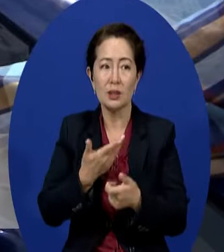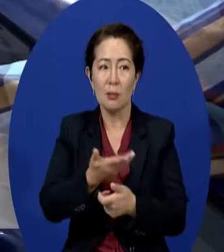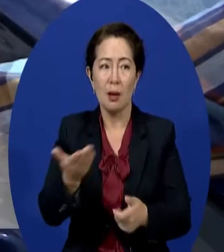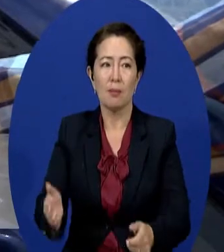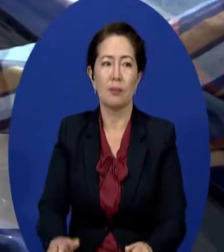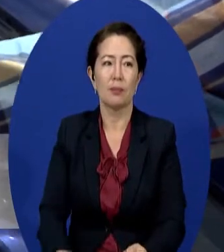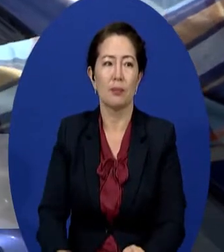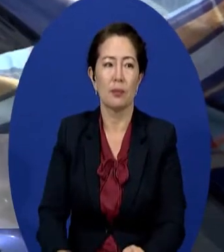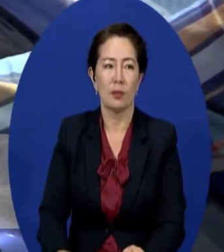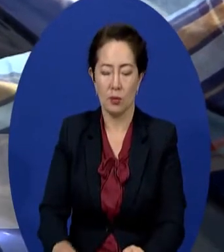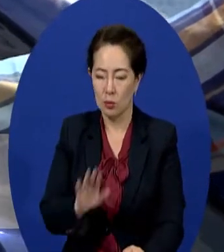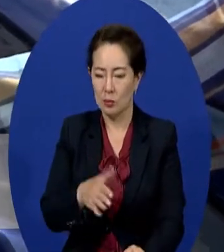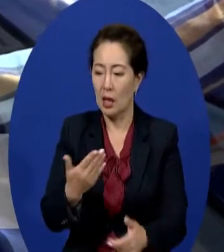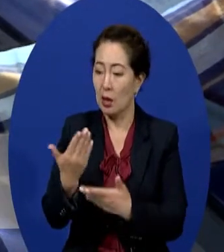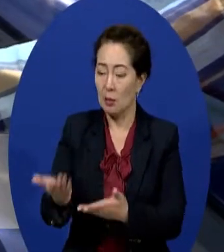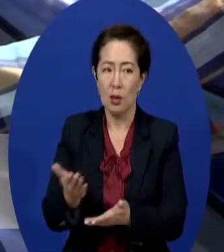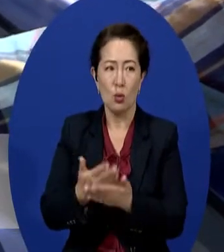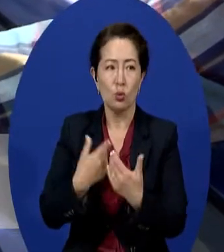За хүүхдийн суудлын бүс тохируулагч танд өгчээ.